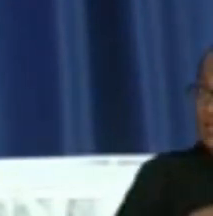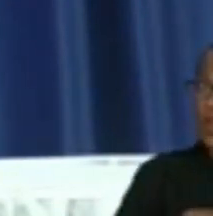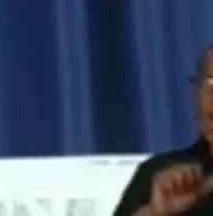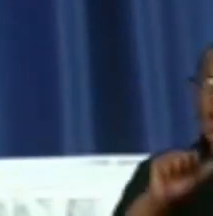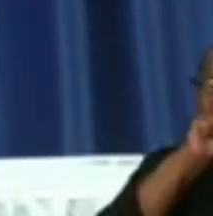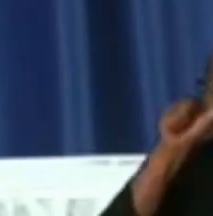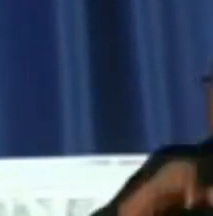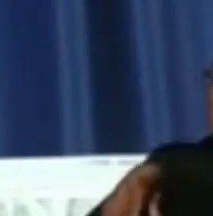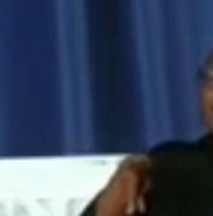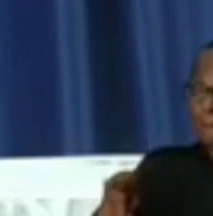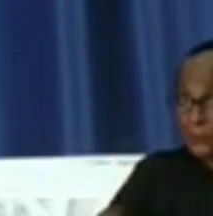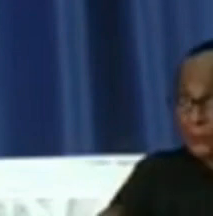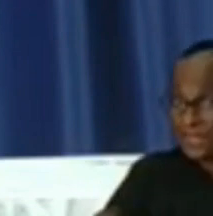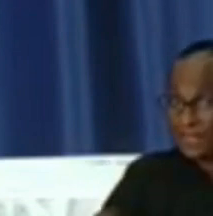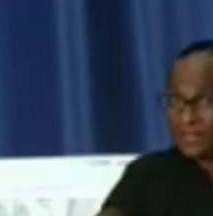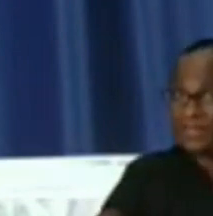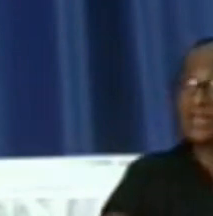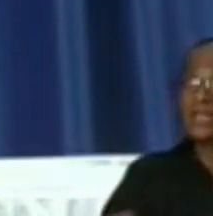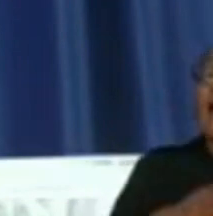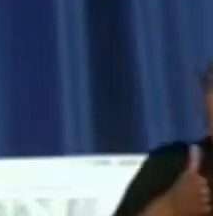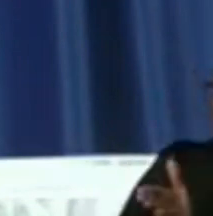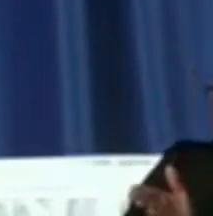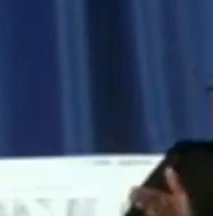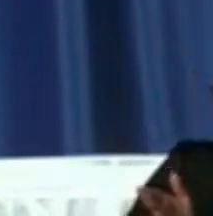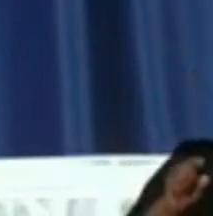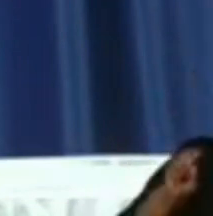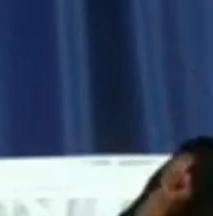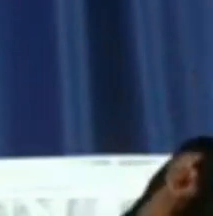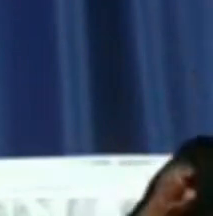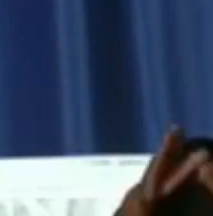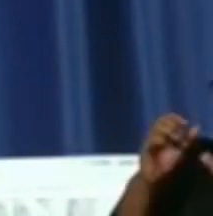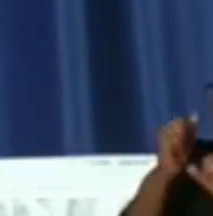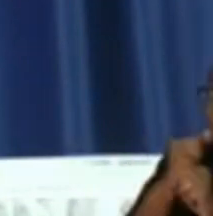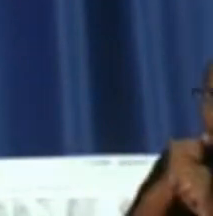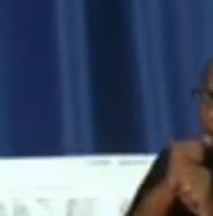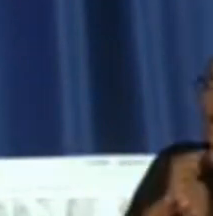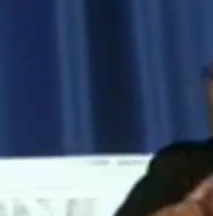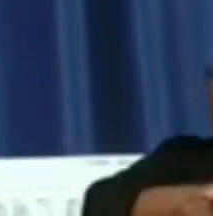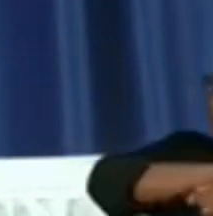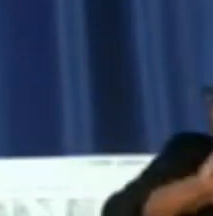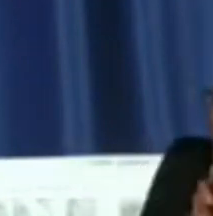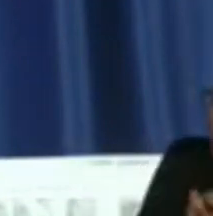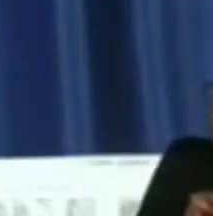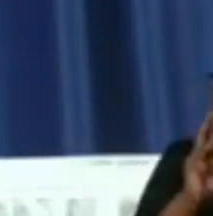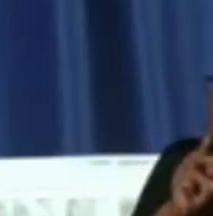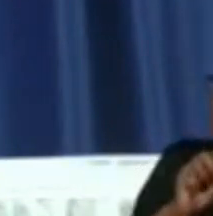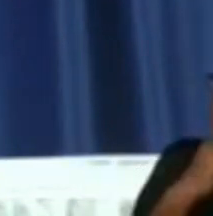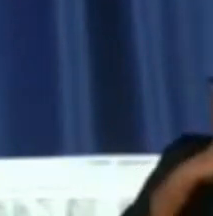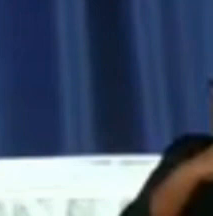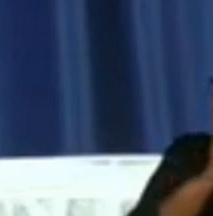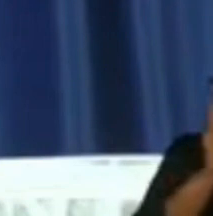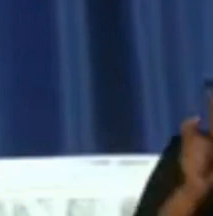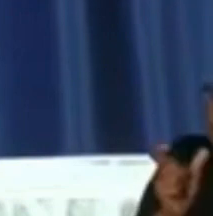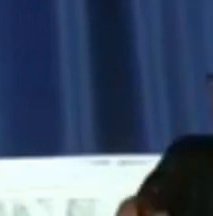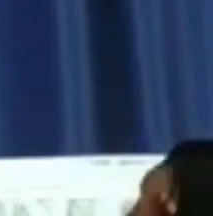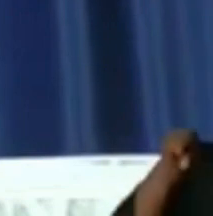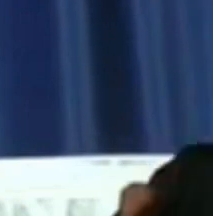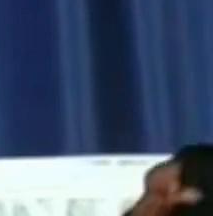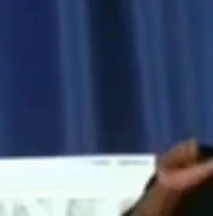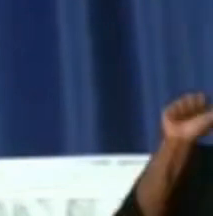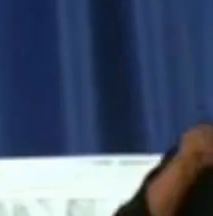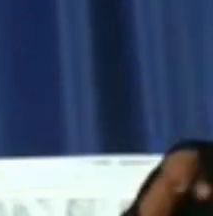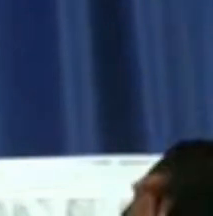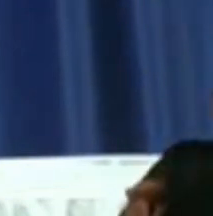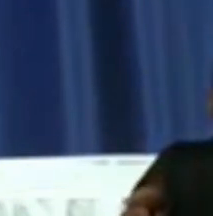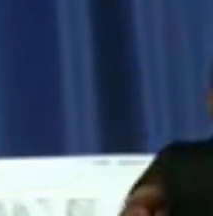academisch ziekenhuis, daar is er een aparte afdeling ingedeeld waarin COVID-positieve patiënten worden opgenomen. Er is een